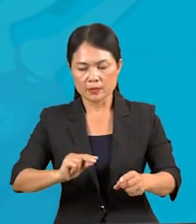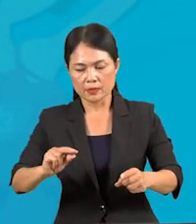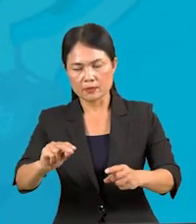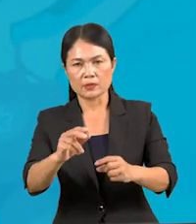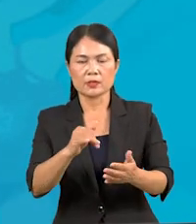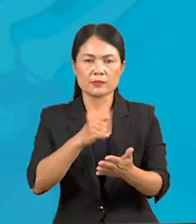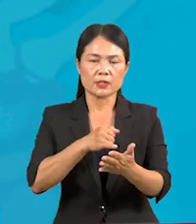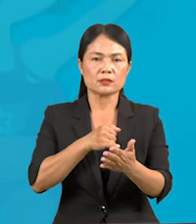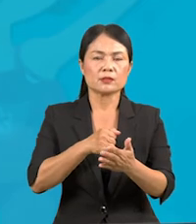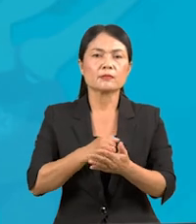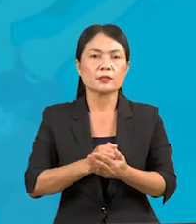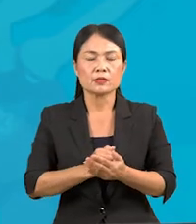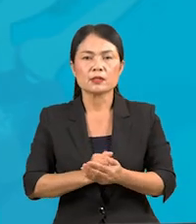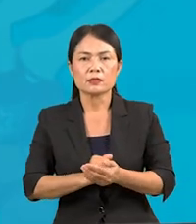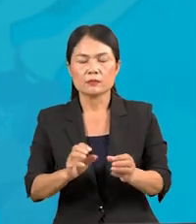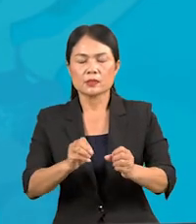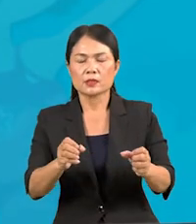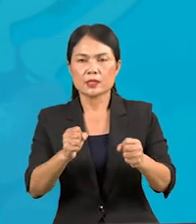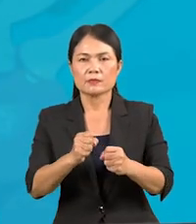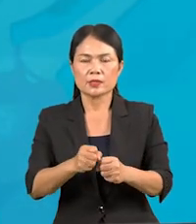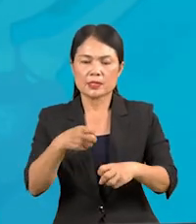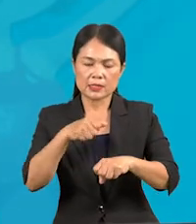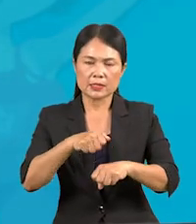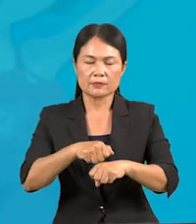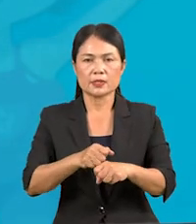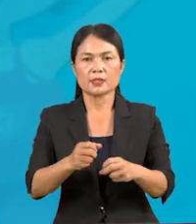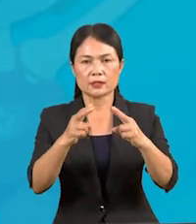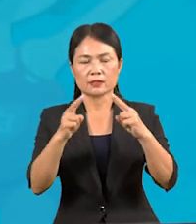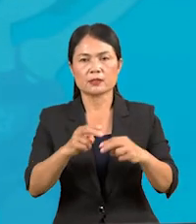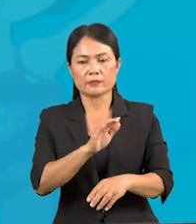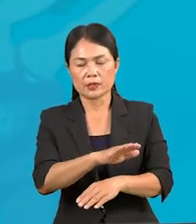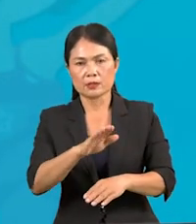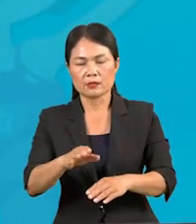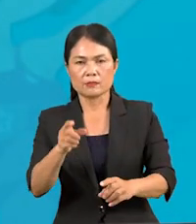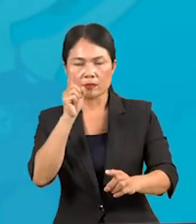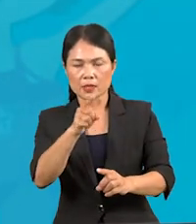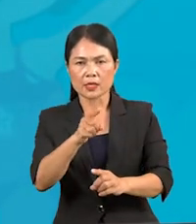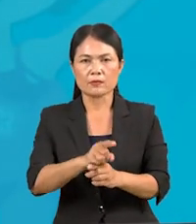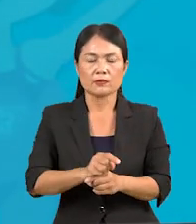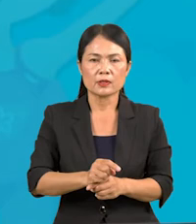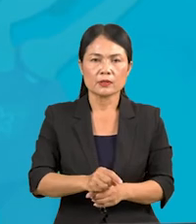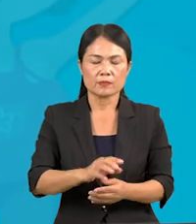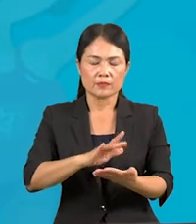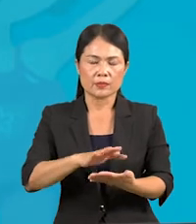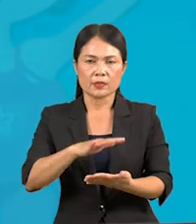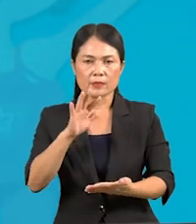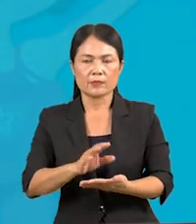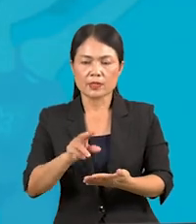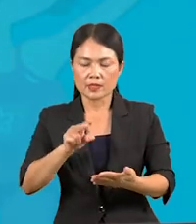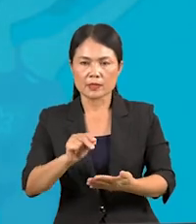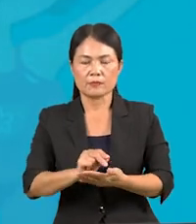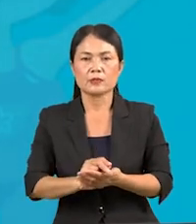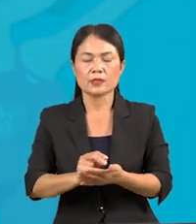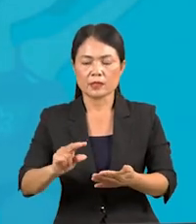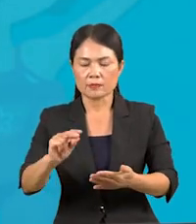ដែលងាយស្រួលគៀបមិនតឹងឬរឹងពេកកុមារគ្រាន់តែចង្អុលពោះកៅនិងដង្កៀប